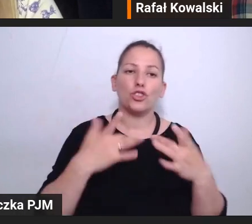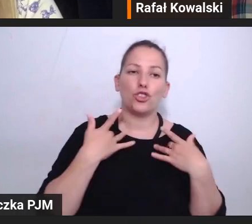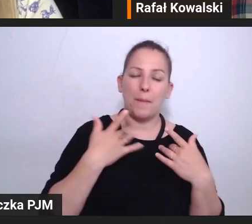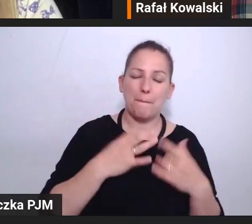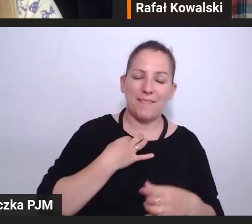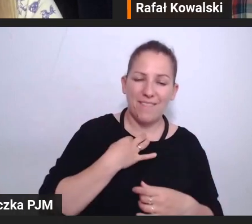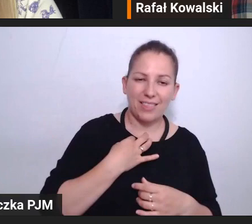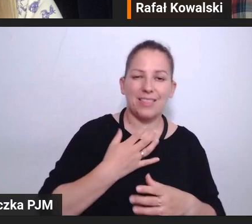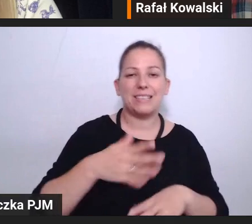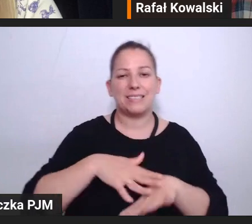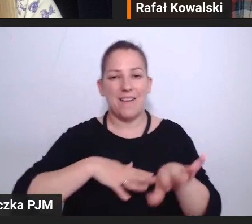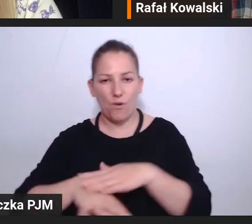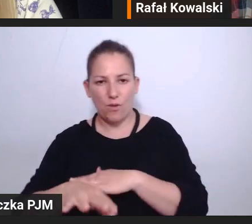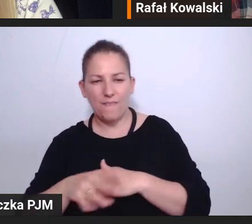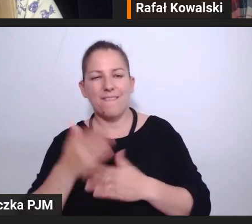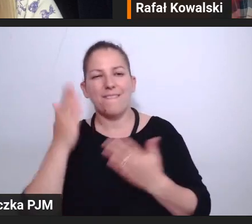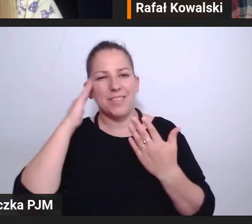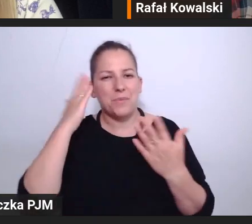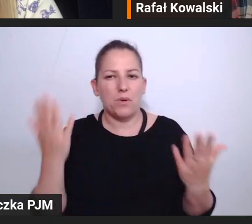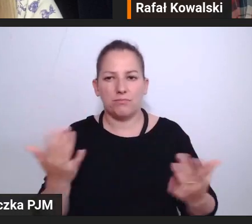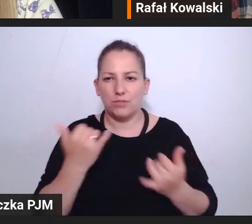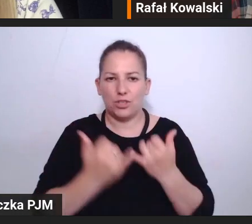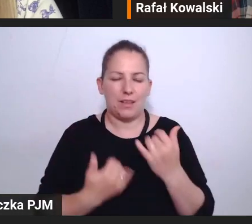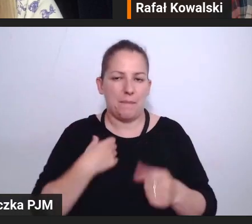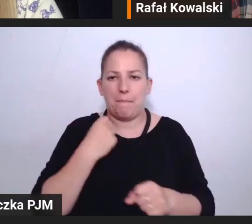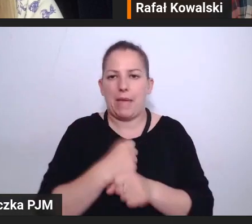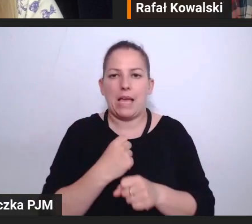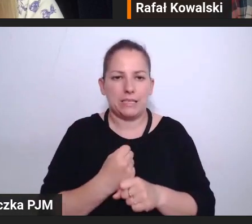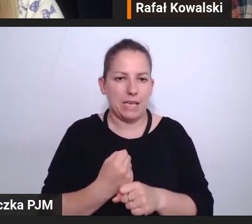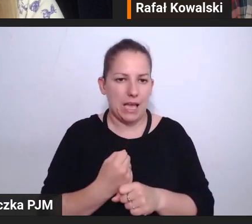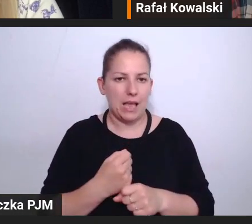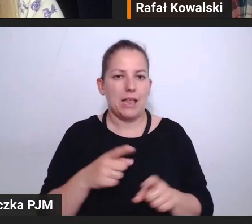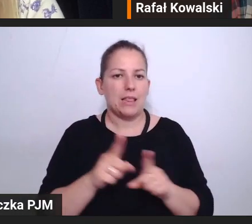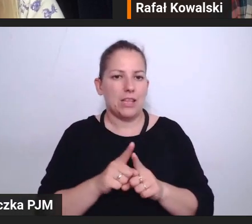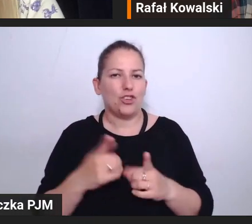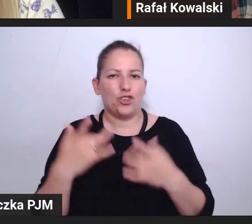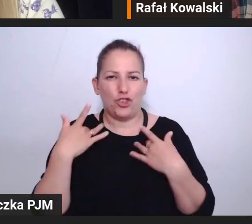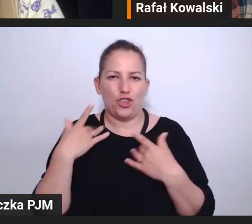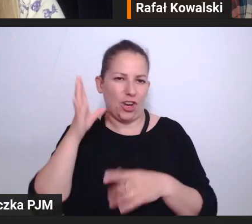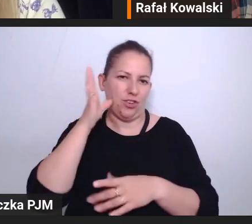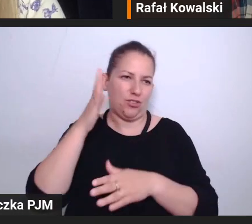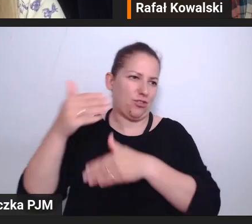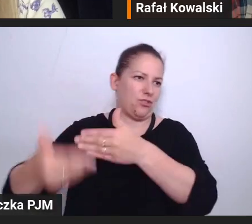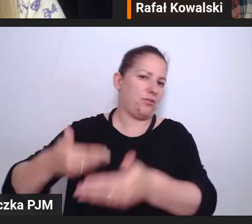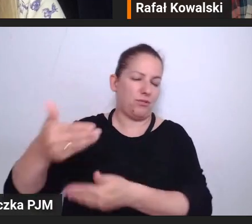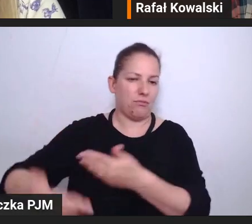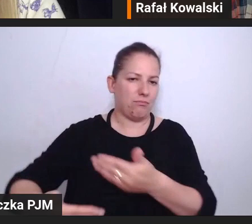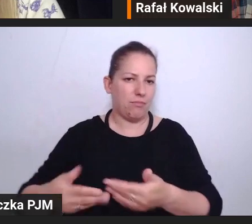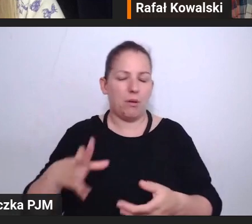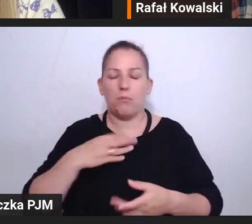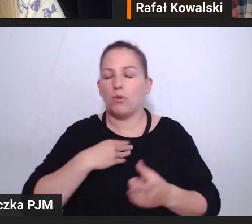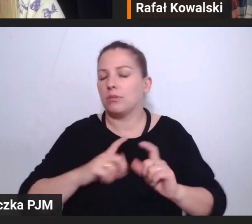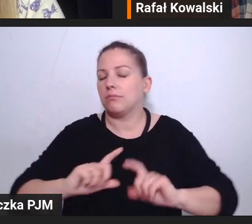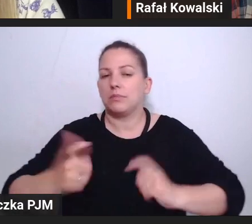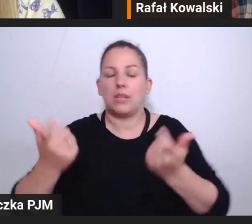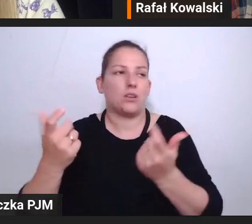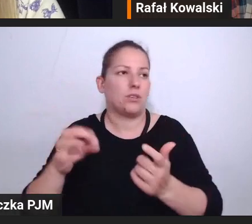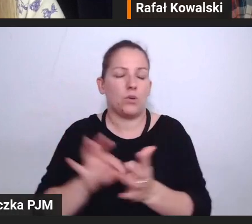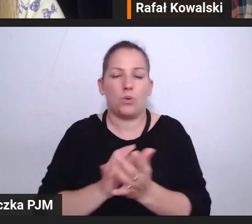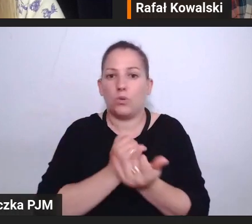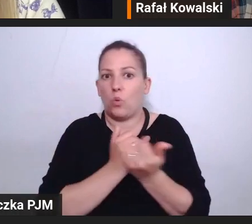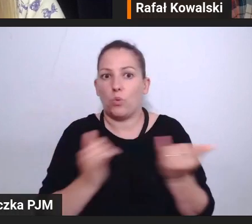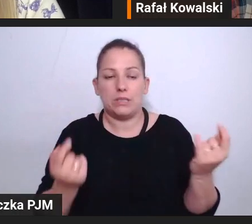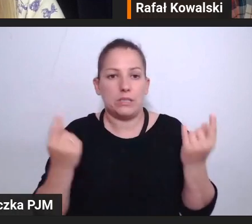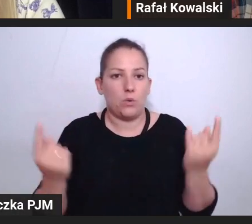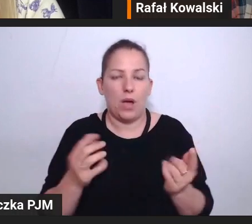z zawodowym. No i jednak wiadomo, że jeżeli jesteśmy w pracy, życie również się toczy. No i mogą się zdarzyć najróżniejsze sytuacje, które